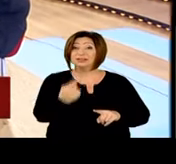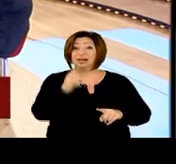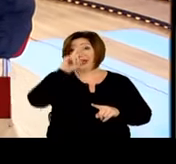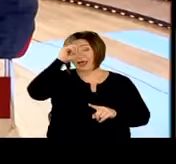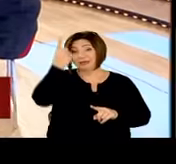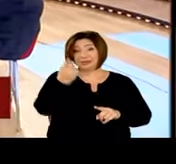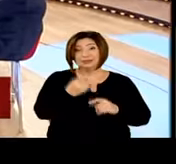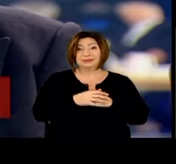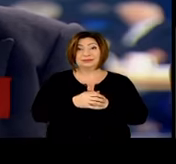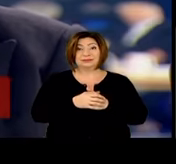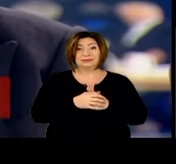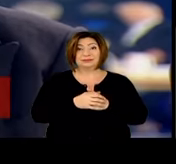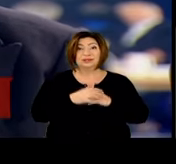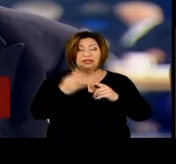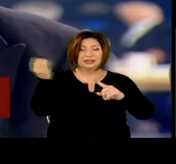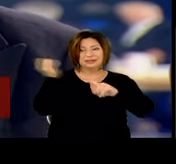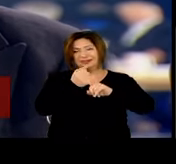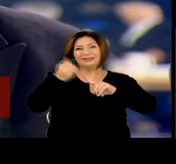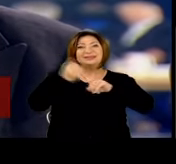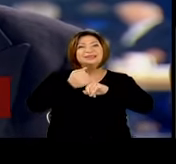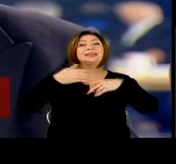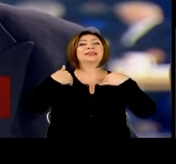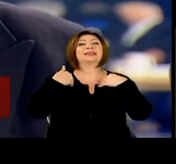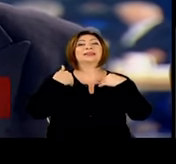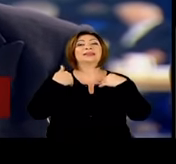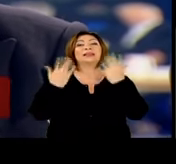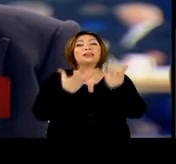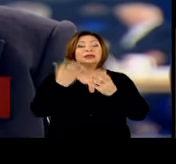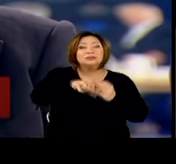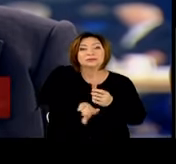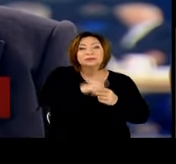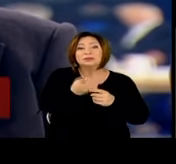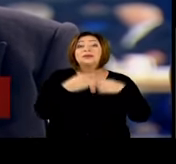yalnız yani şişe saplayıp ateşe